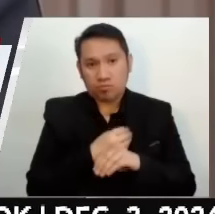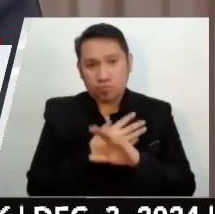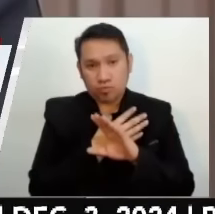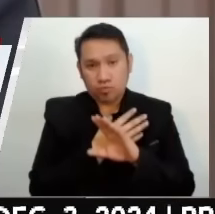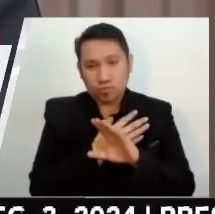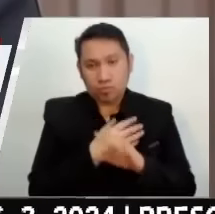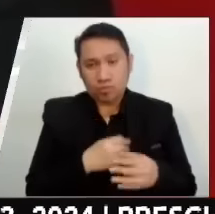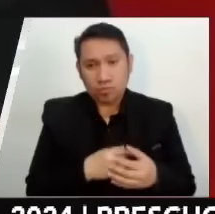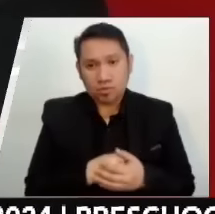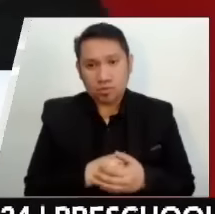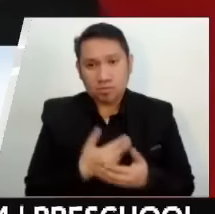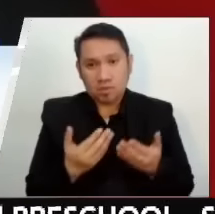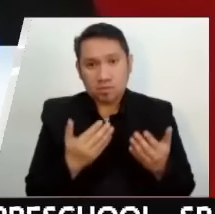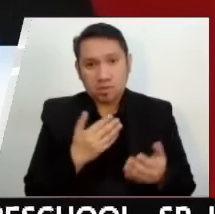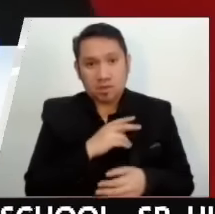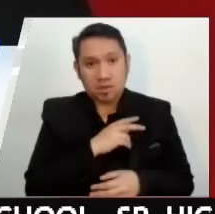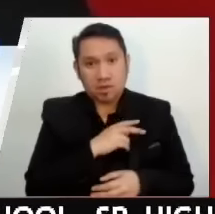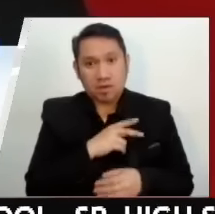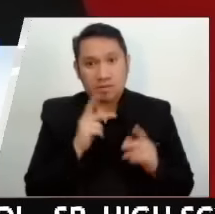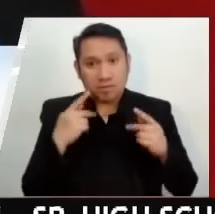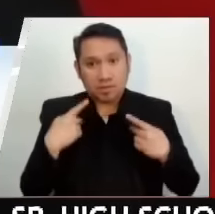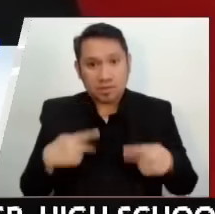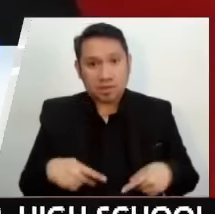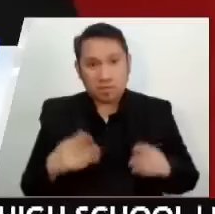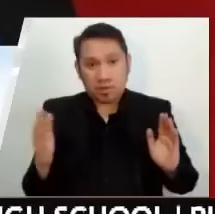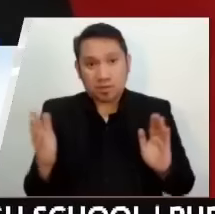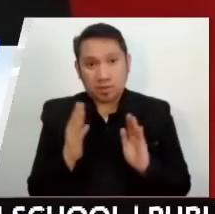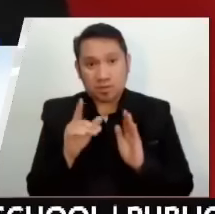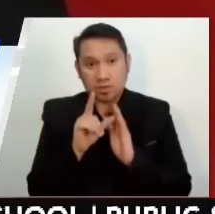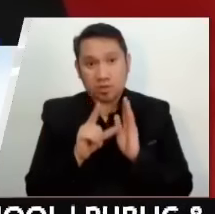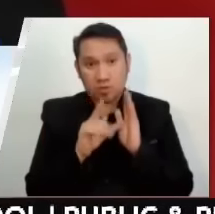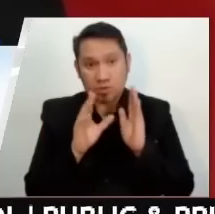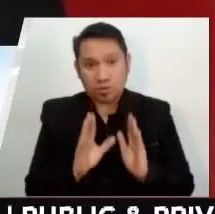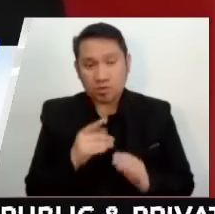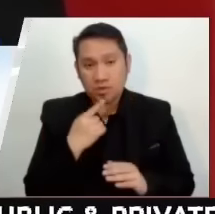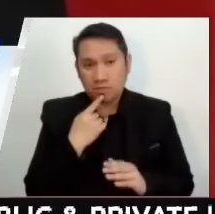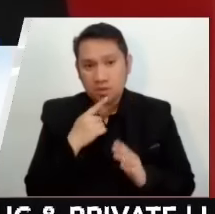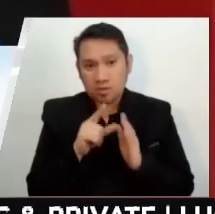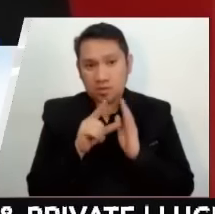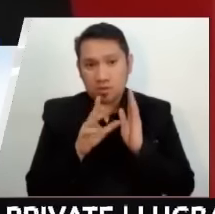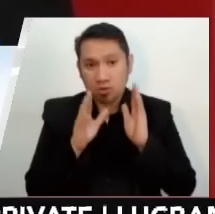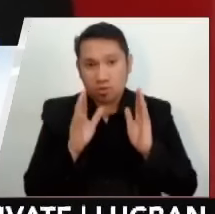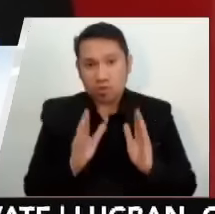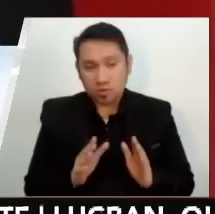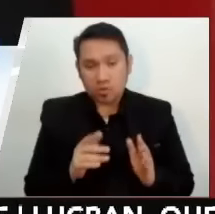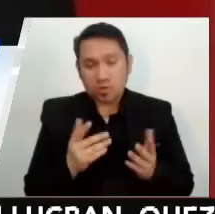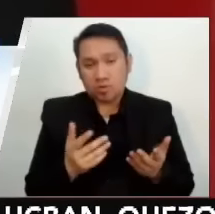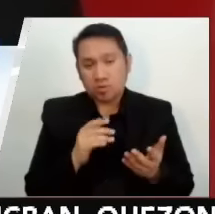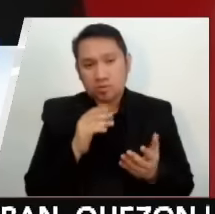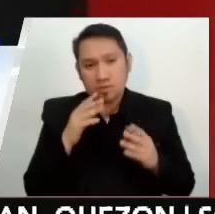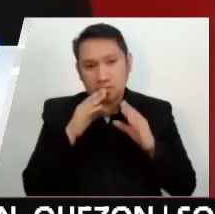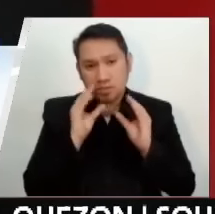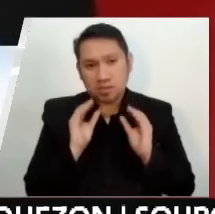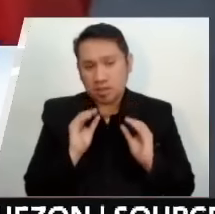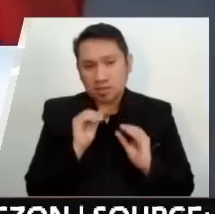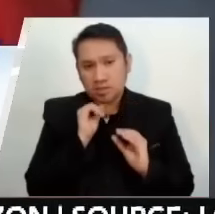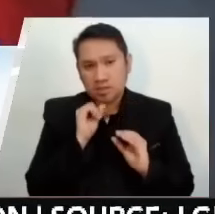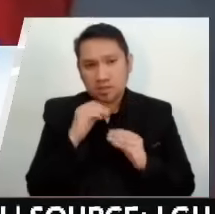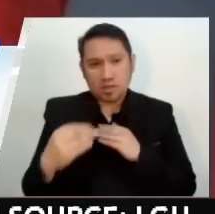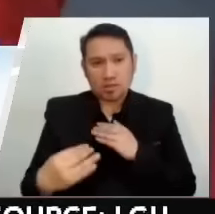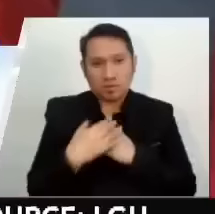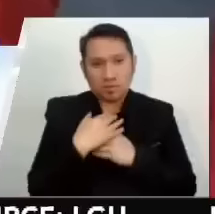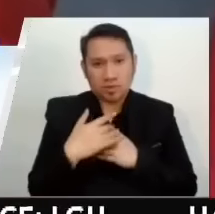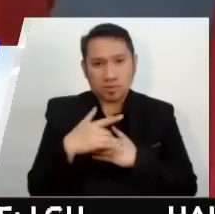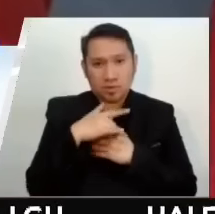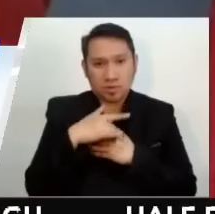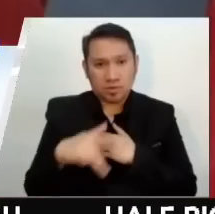lang ng lawyer niya. Ayon sa abogado ni Neri, nakakalungkot na hindi sila naabisuhan sa mga paratang laban sa kanya ng mas maaga at